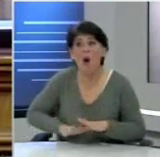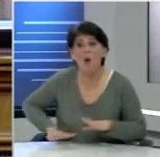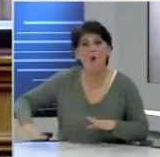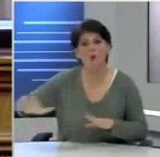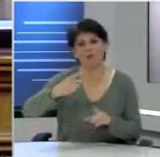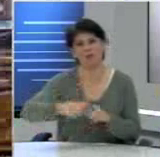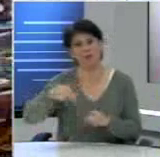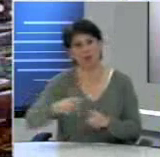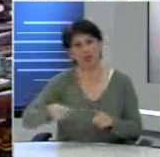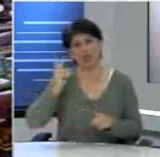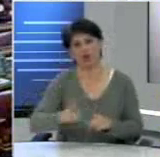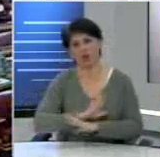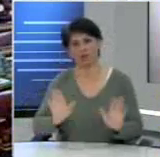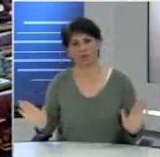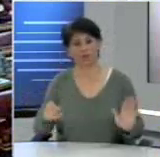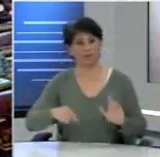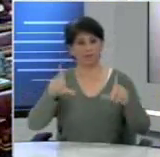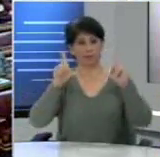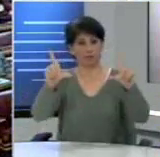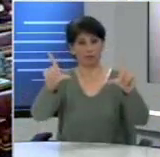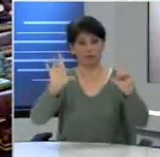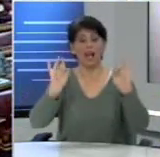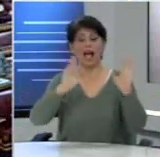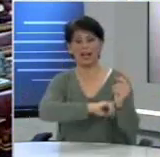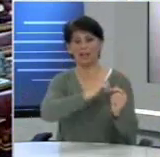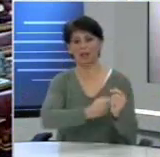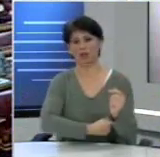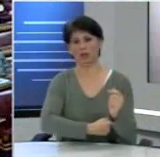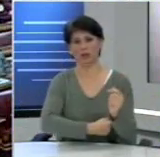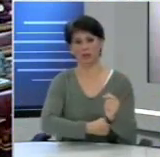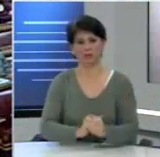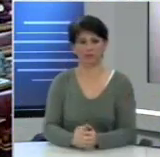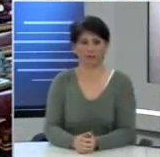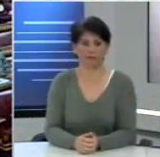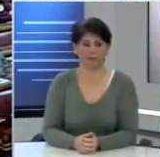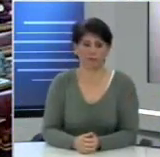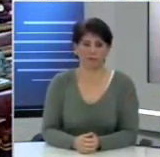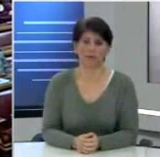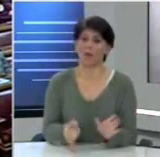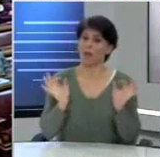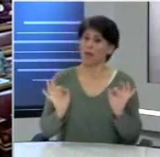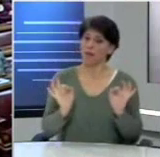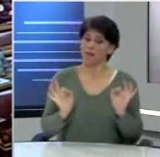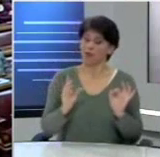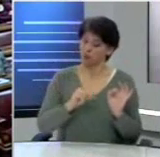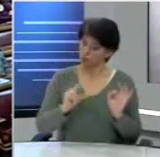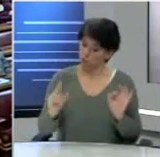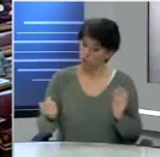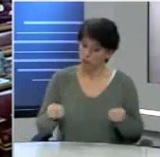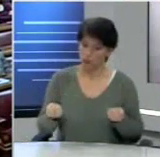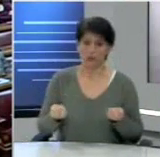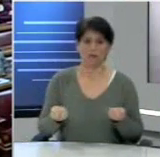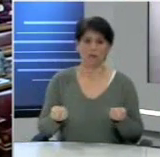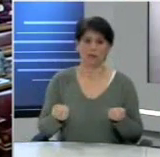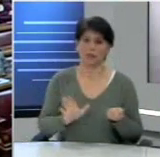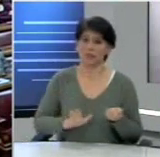χειρότερο. Είναι μια εικόνα ανικανότητας. Και βεβαίως το ίδιο συμβαίνει και